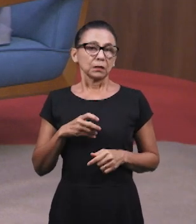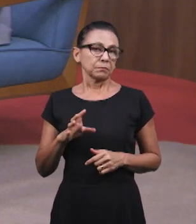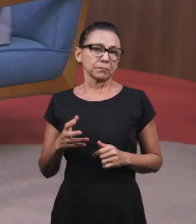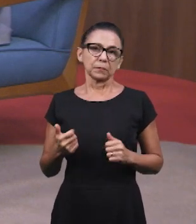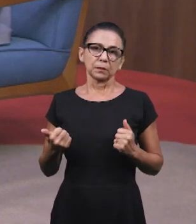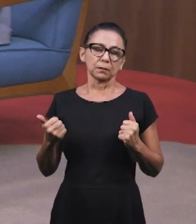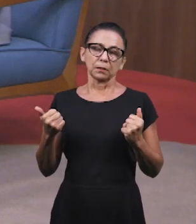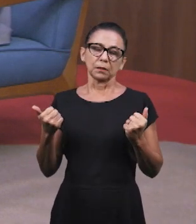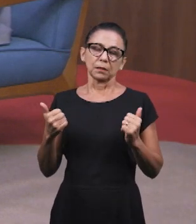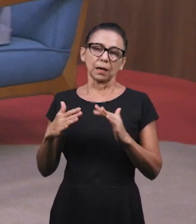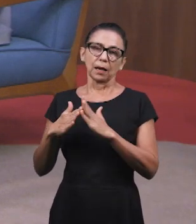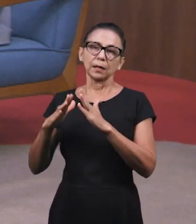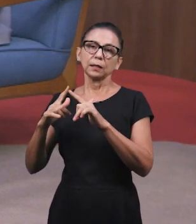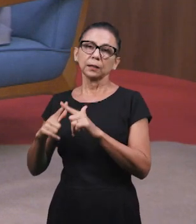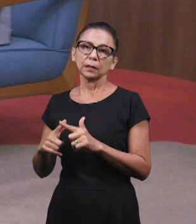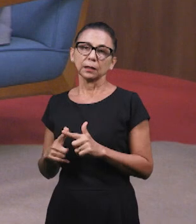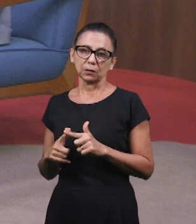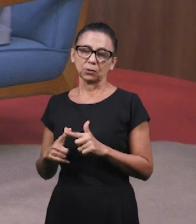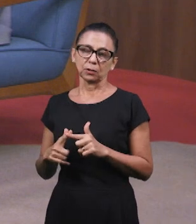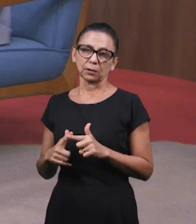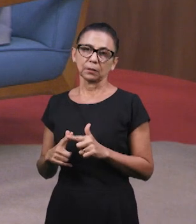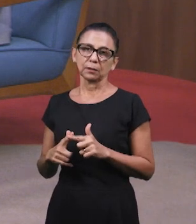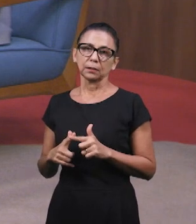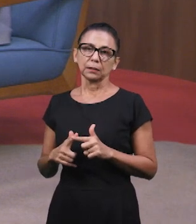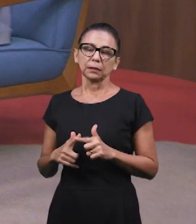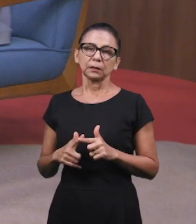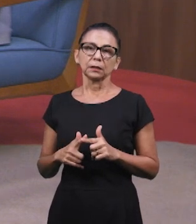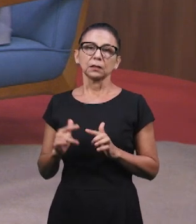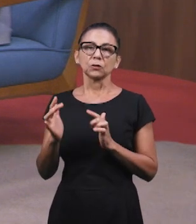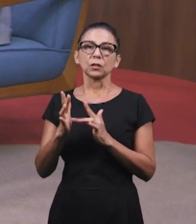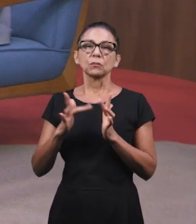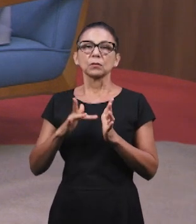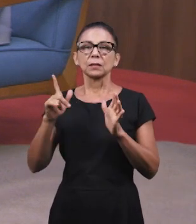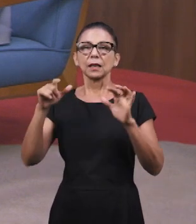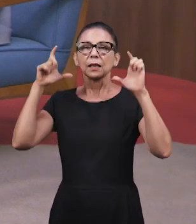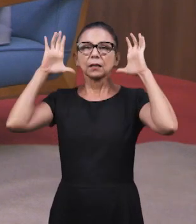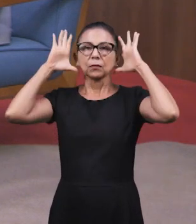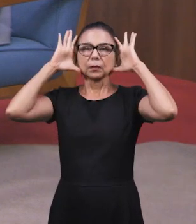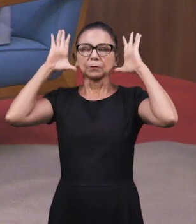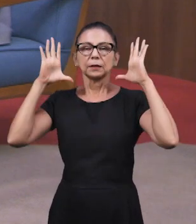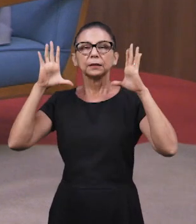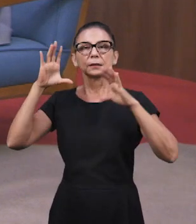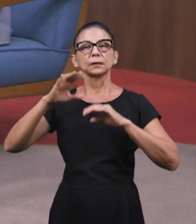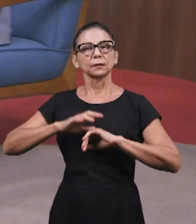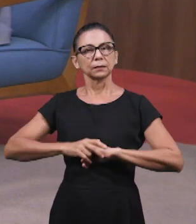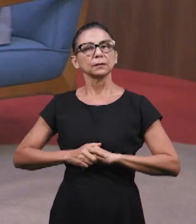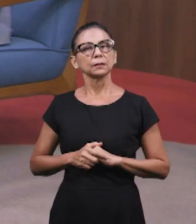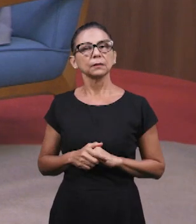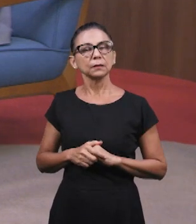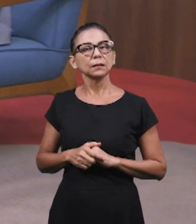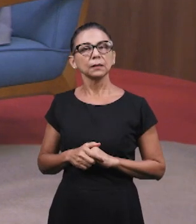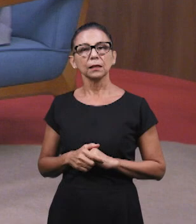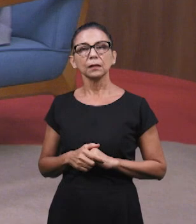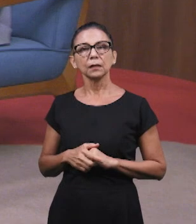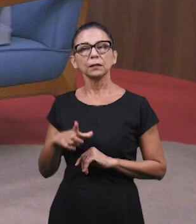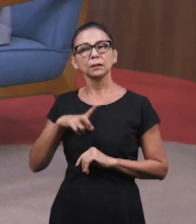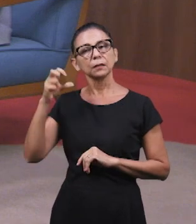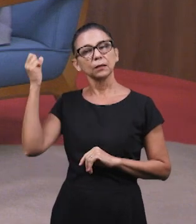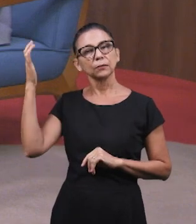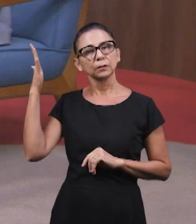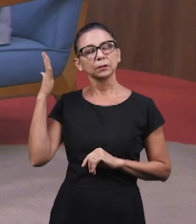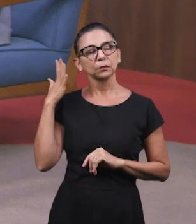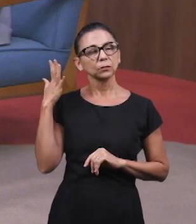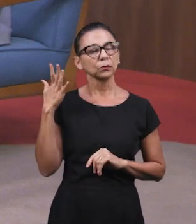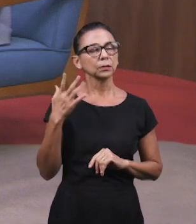les paroles de Jésus, elles reflètent dans l'Église, on l'envoie tel comme tu as dit dans l'évangile de Marc, chapitre 2